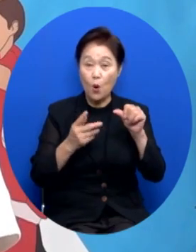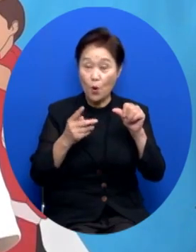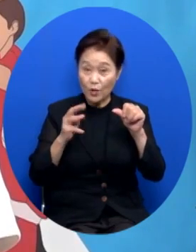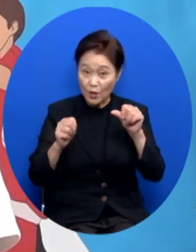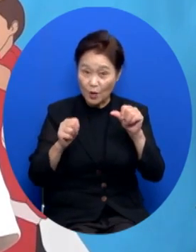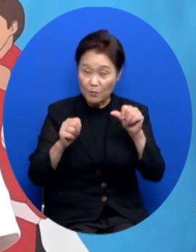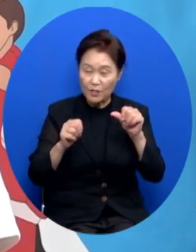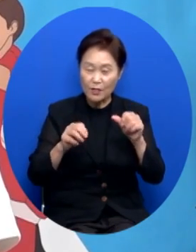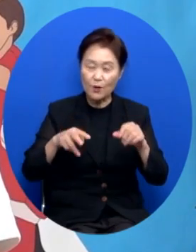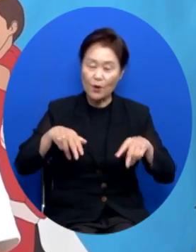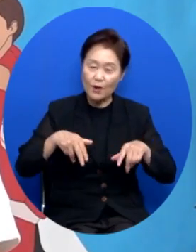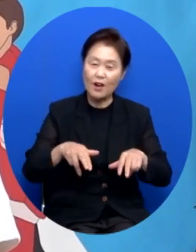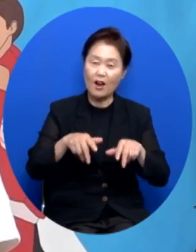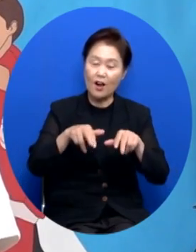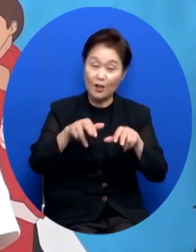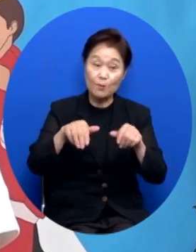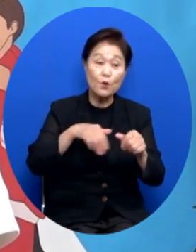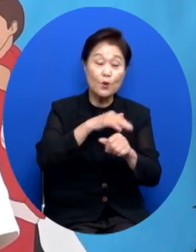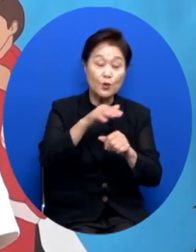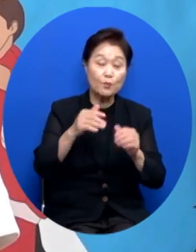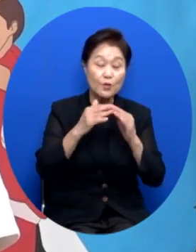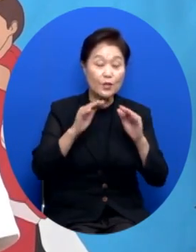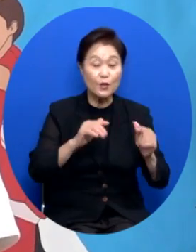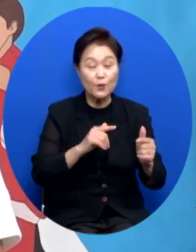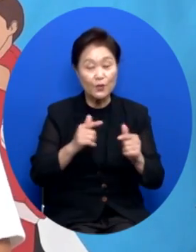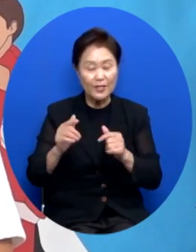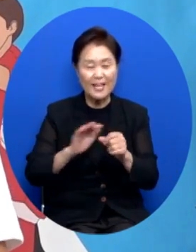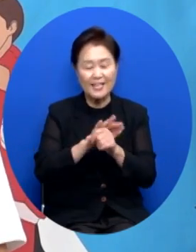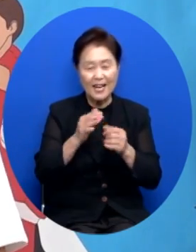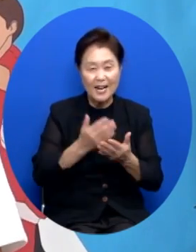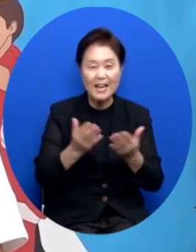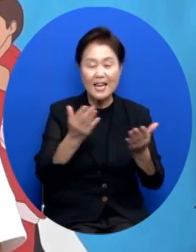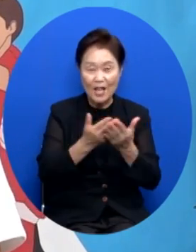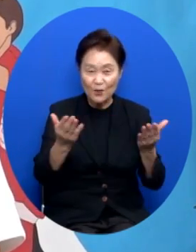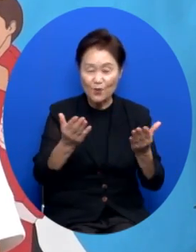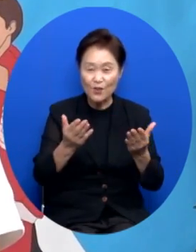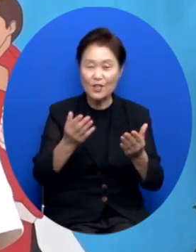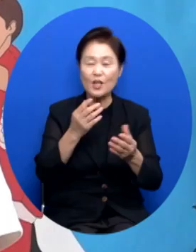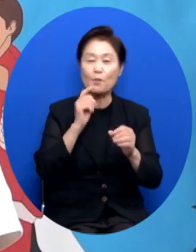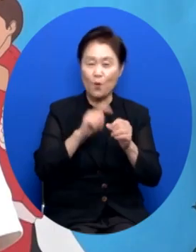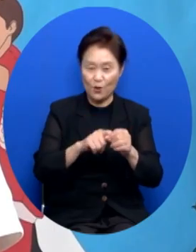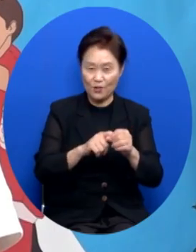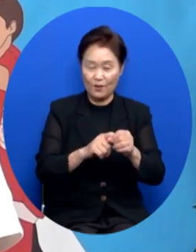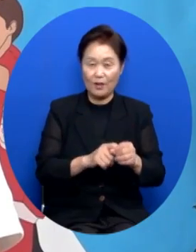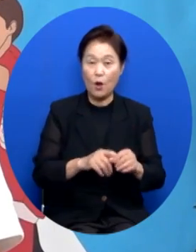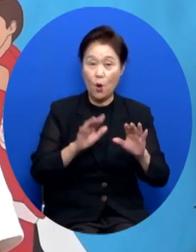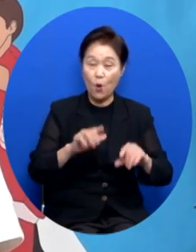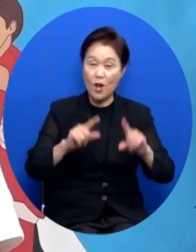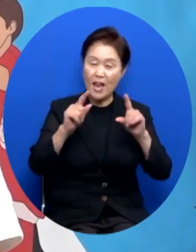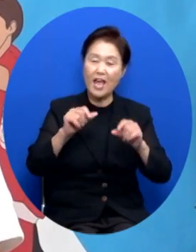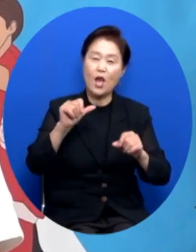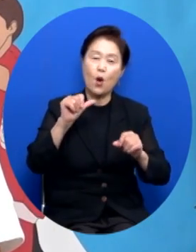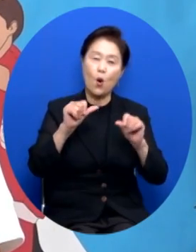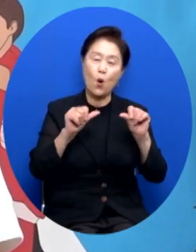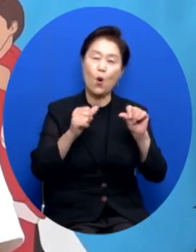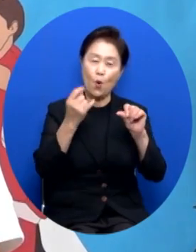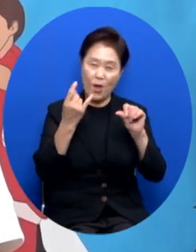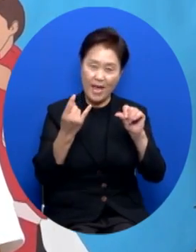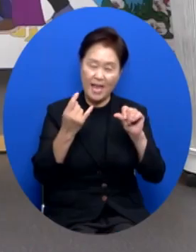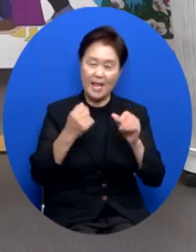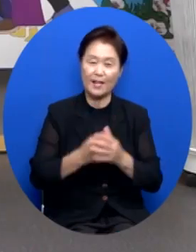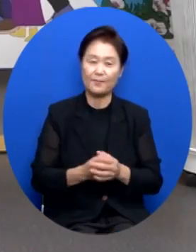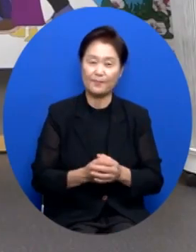소외 이웃에게 사랑을 나누자는 의미의 범국민 기부 행사입니다. 벌써 올해로 5회째를 맞이하게